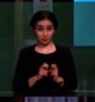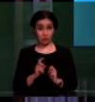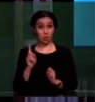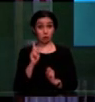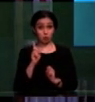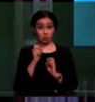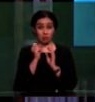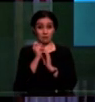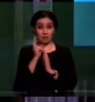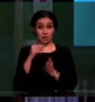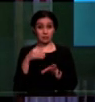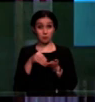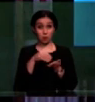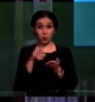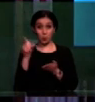Всего 12 покупателей.